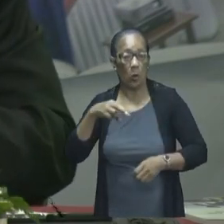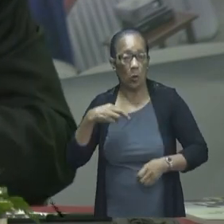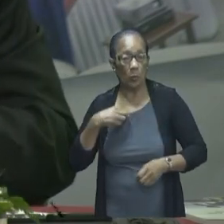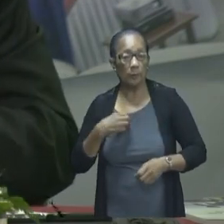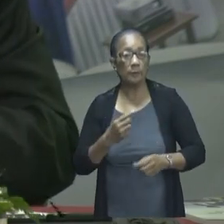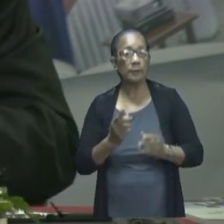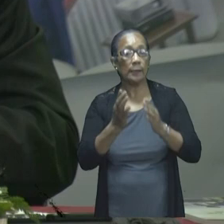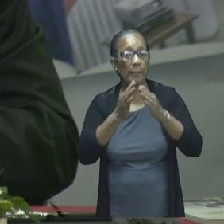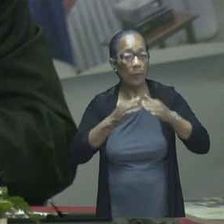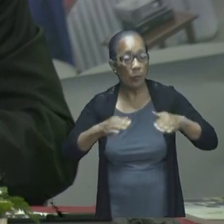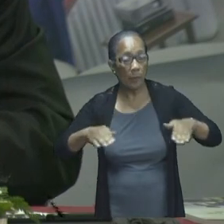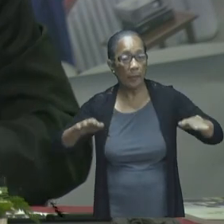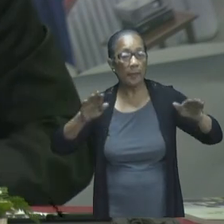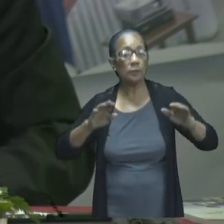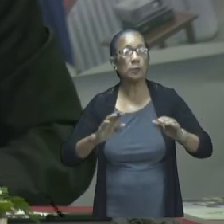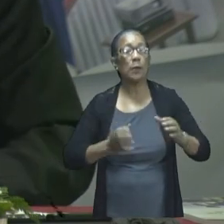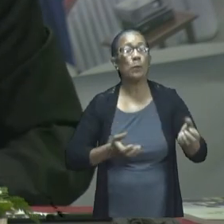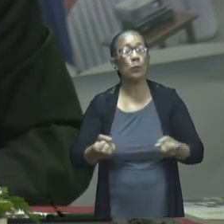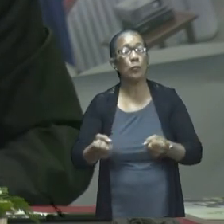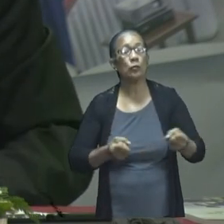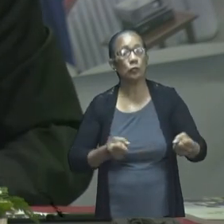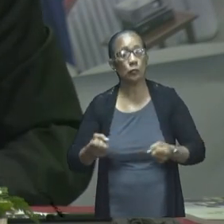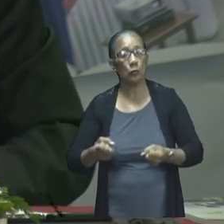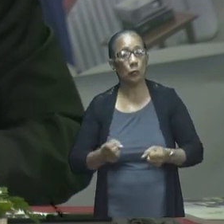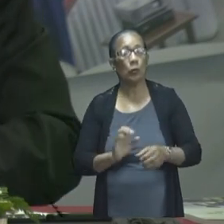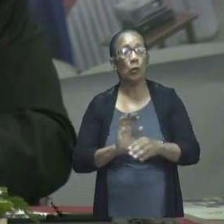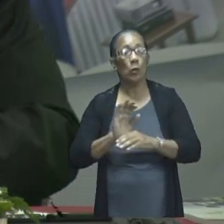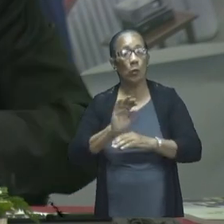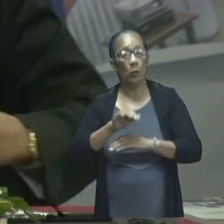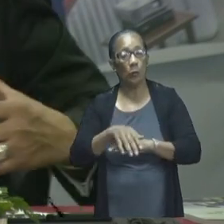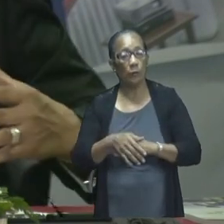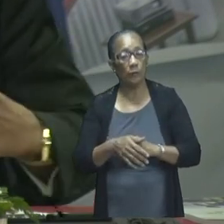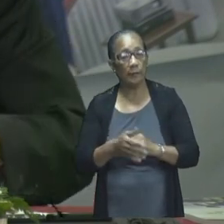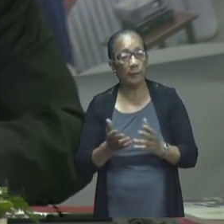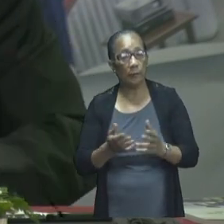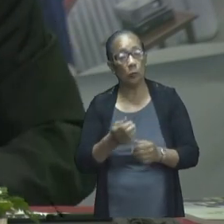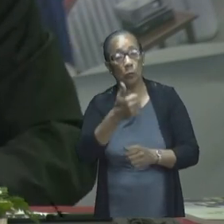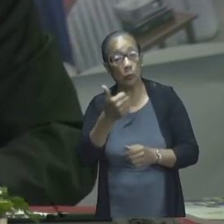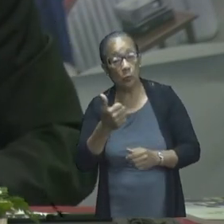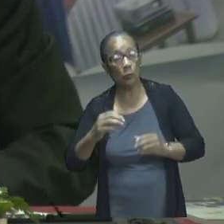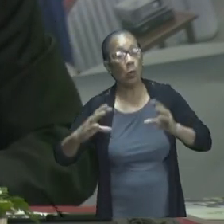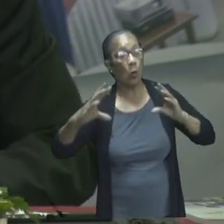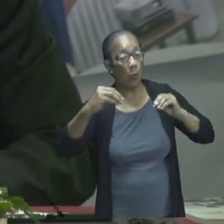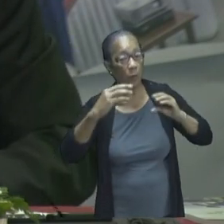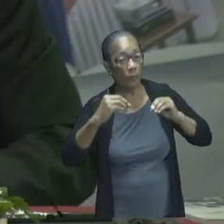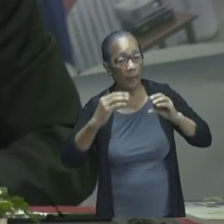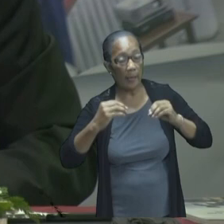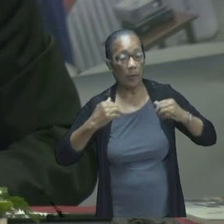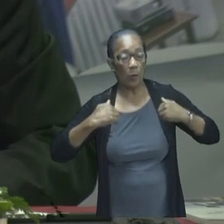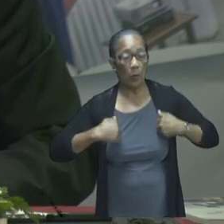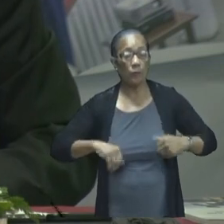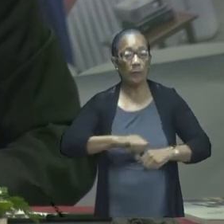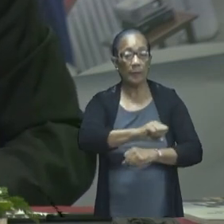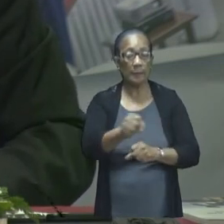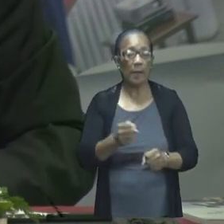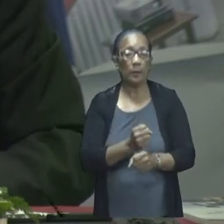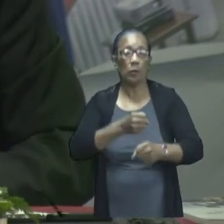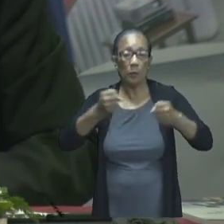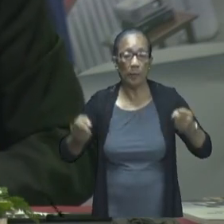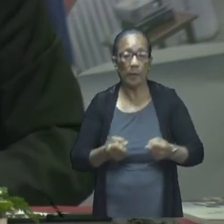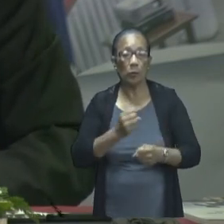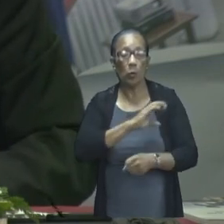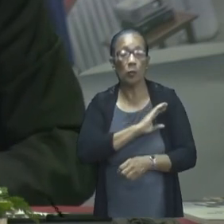en we sturen door middel ook nummer ook van goed overleg met de sociaal maatschappelijke organisaties maar ook de